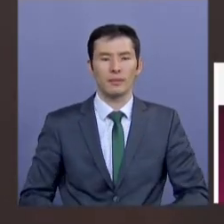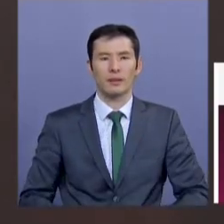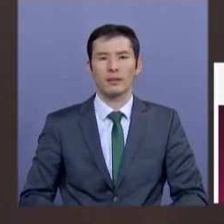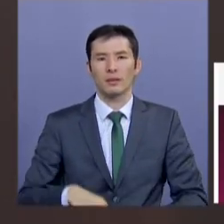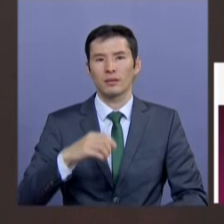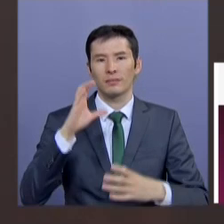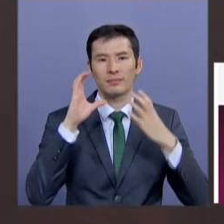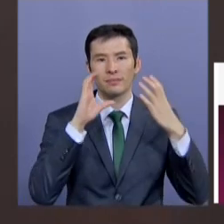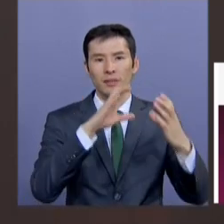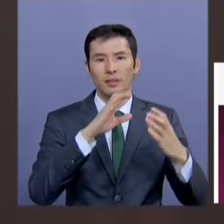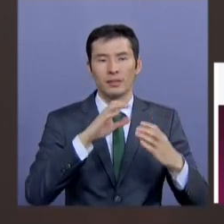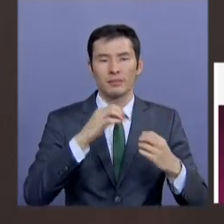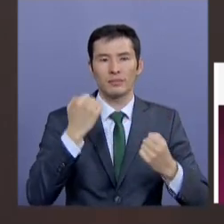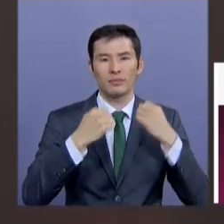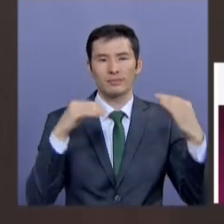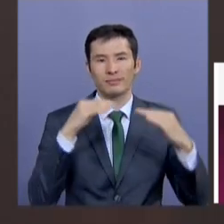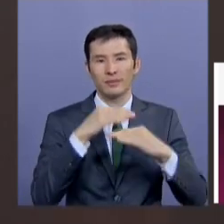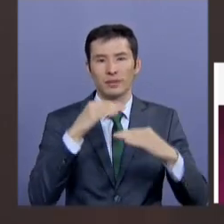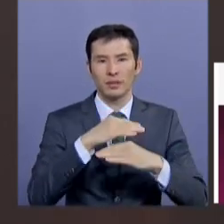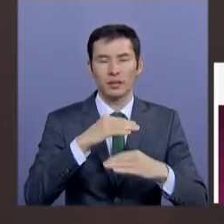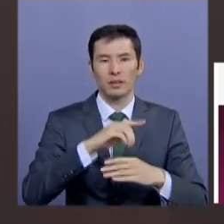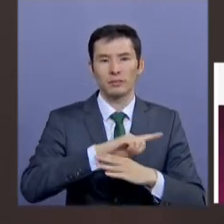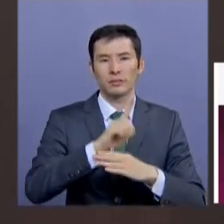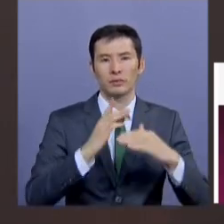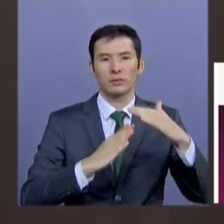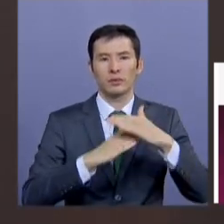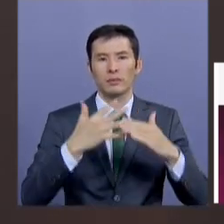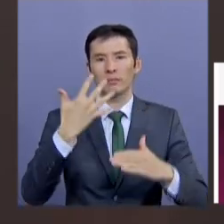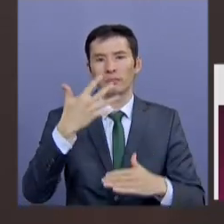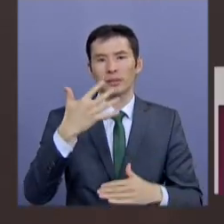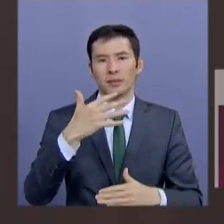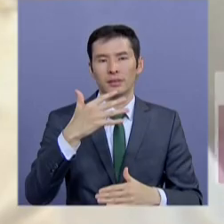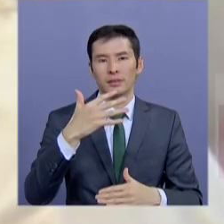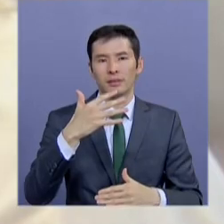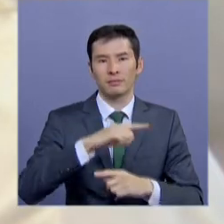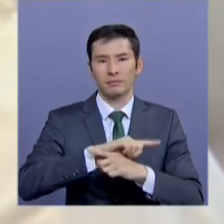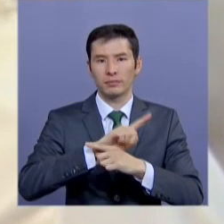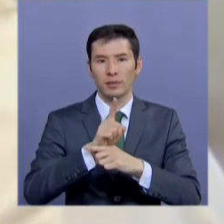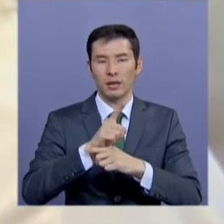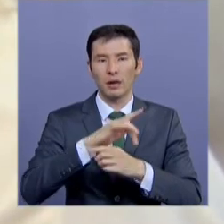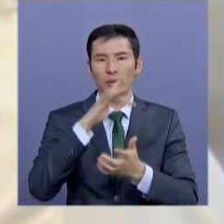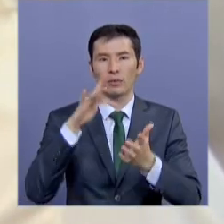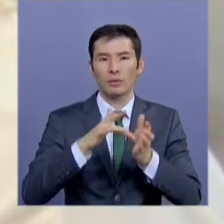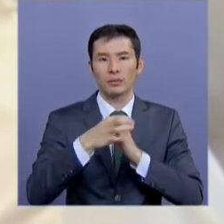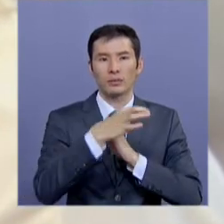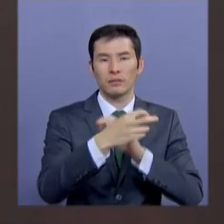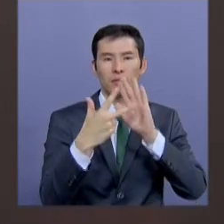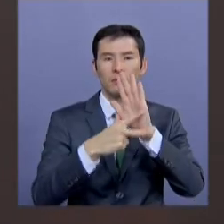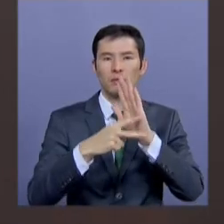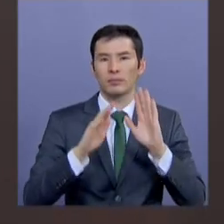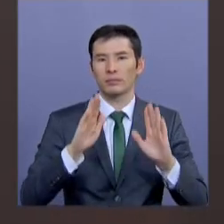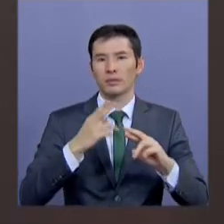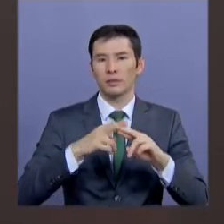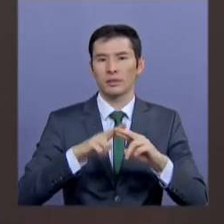Елді мекендерде автобус жылдамдығын сағатына 50 шақырымға дейін, қала сыртындағы жолда сағатына 80 шақырымға дейін төмендету қарастырылуда. Қазіргі